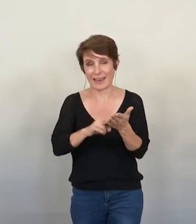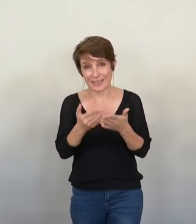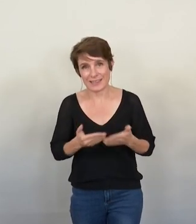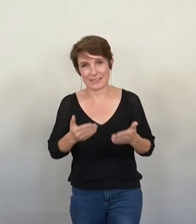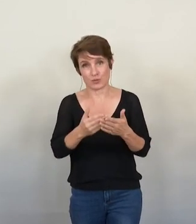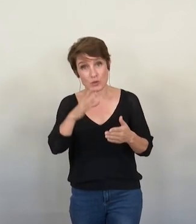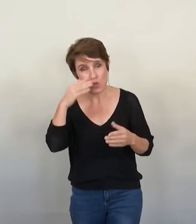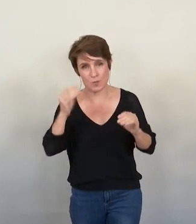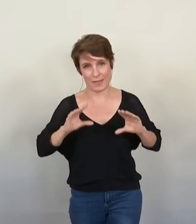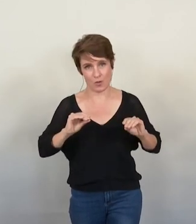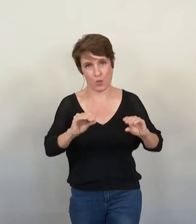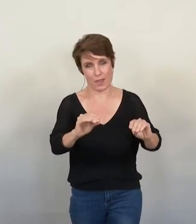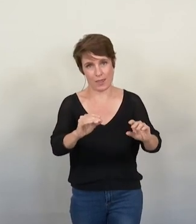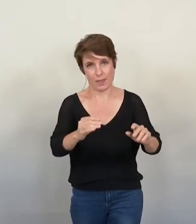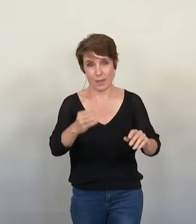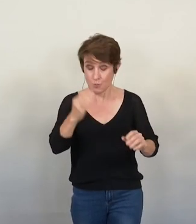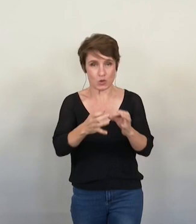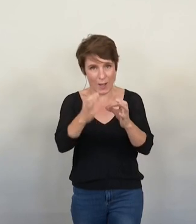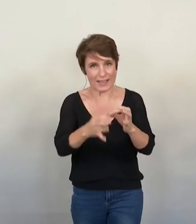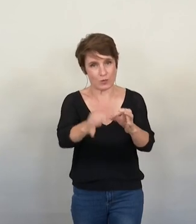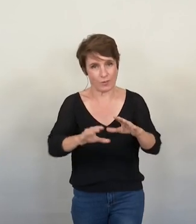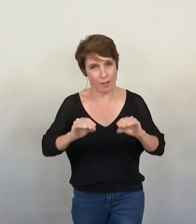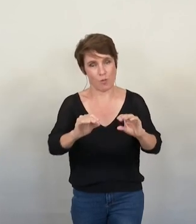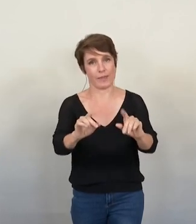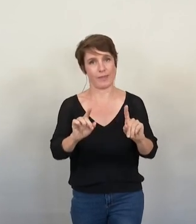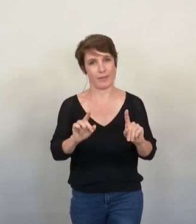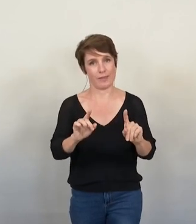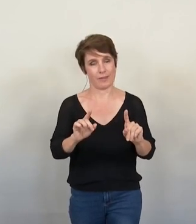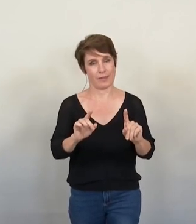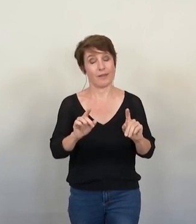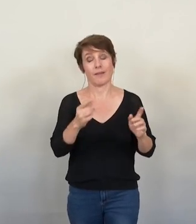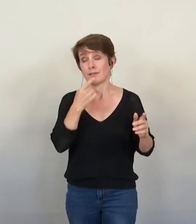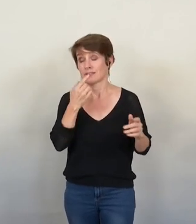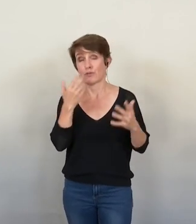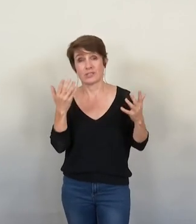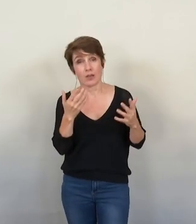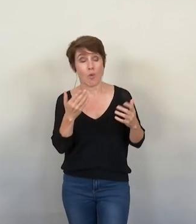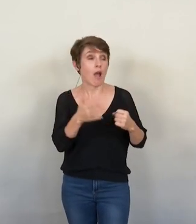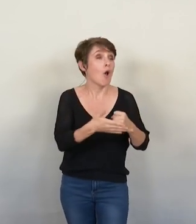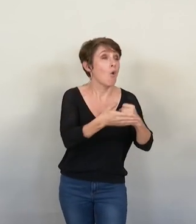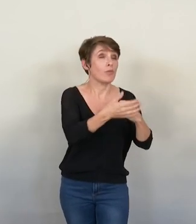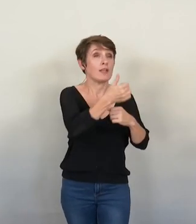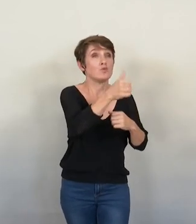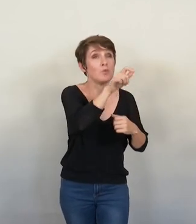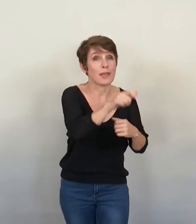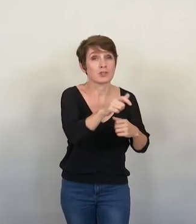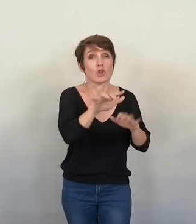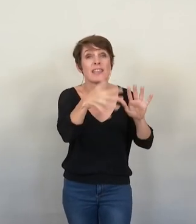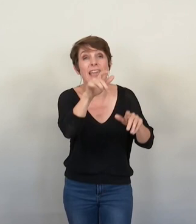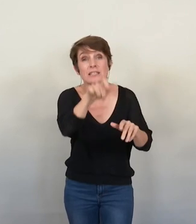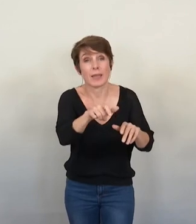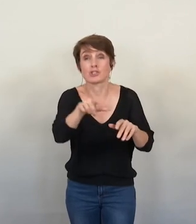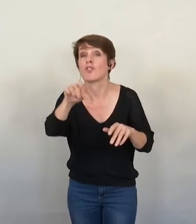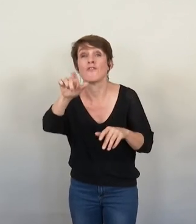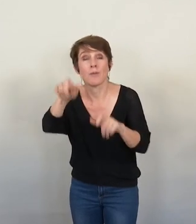besoins humains et des résultats à obtenir il ne s'agit pas d'aider 1 2 5 10 15 personnes je prends le